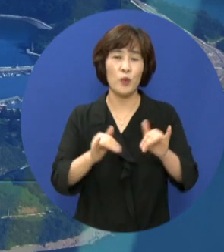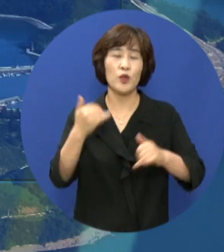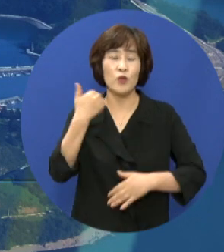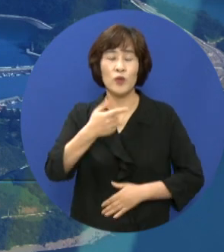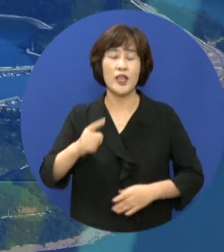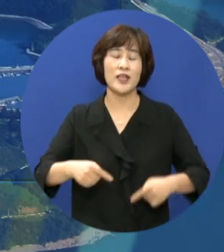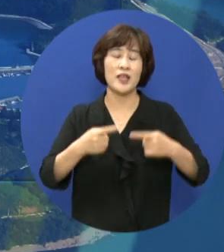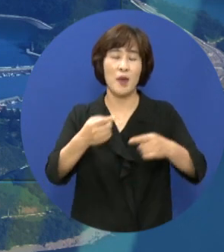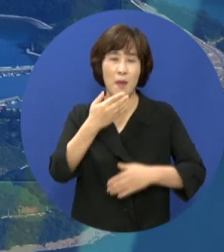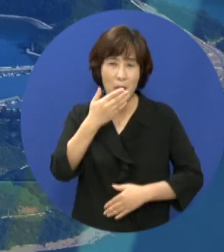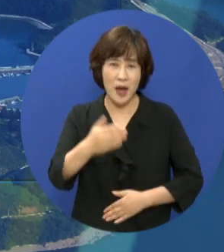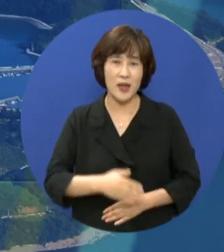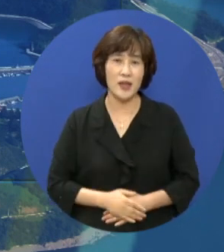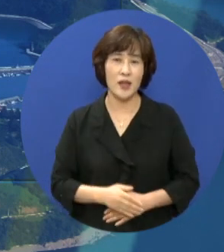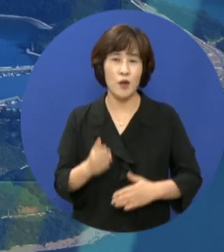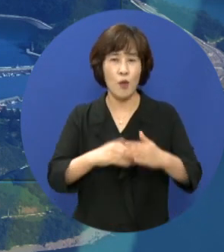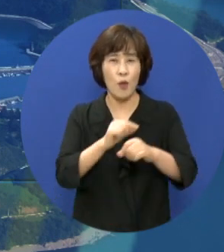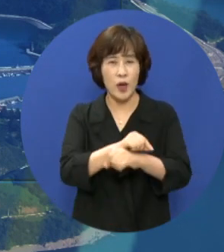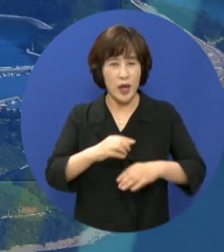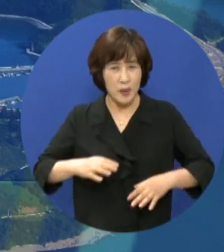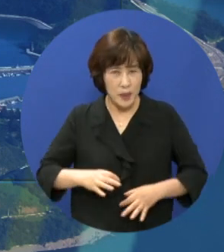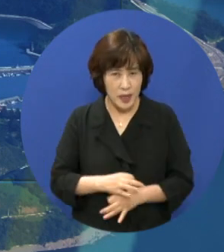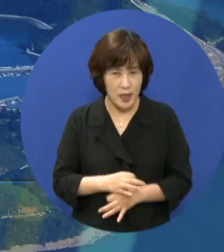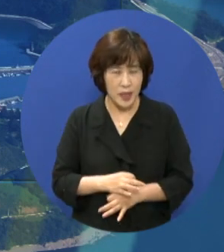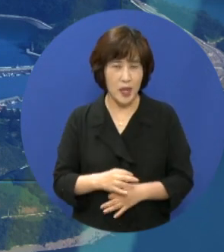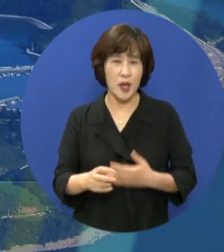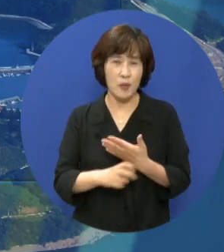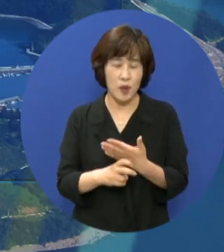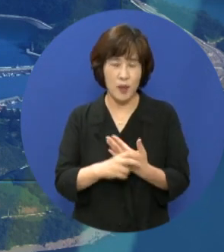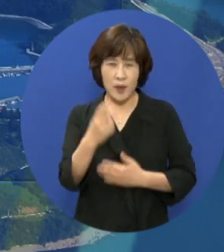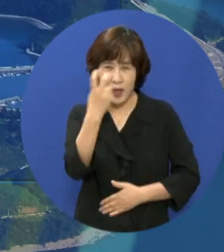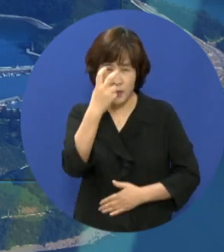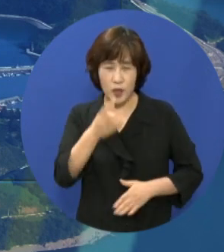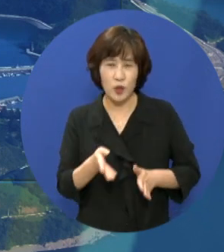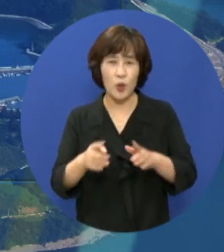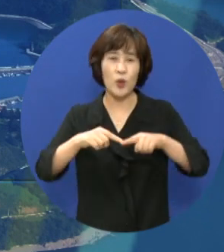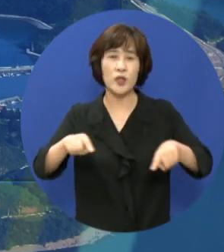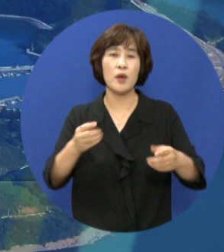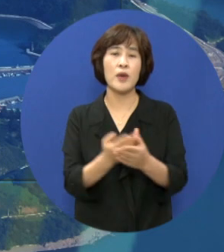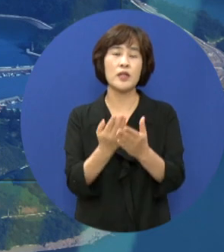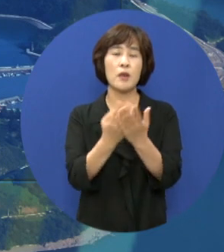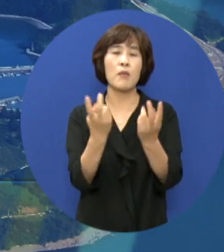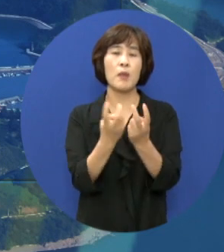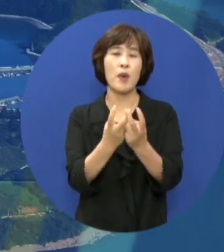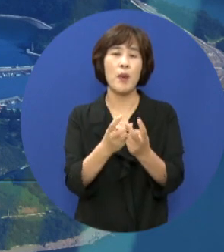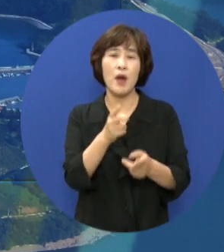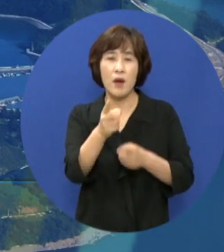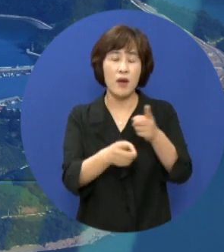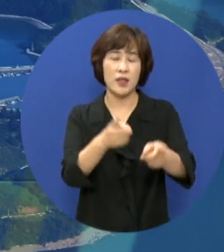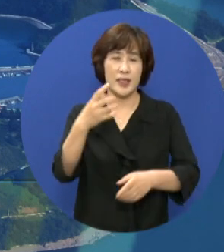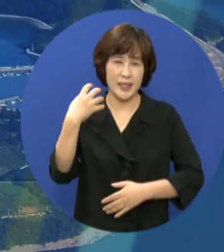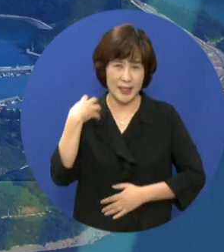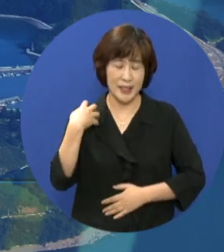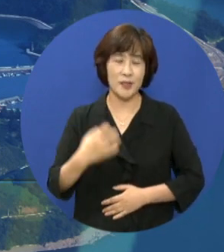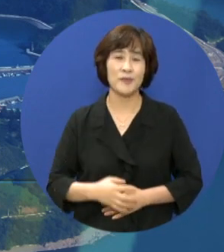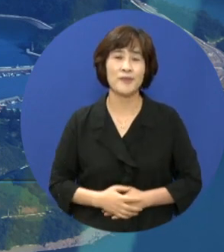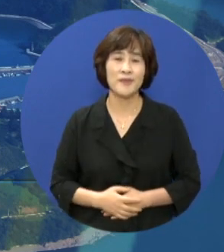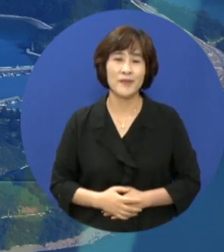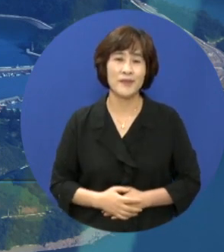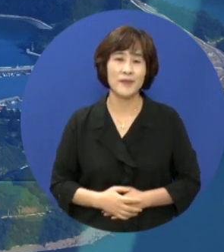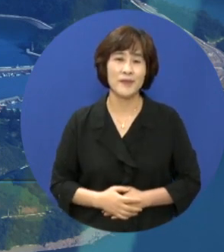안오나 참여한 쉼 후원 딩 조리 감시와 악기점 2점 마마는 건의하는 노숙을 하게 됩니다